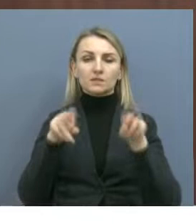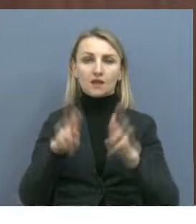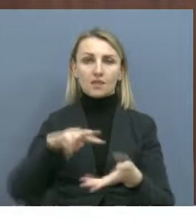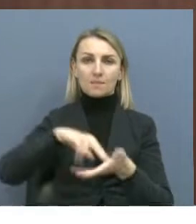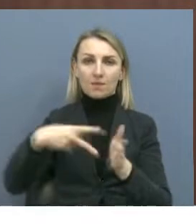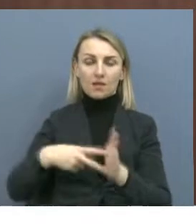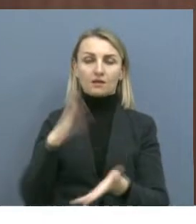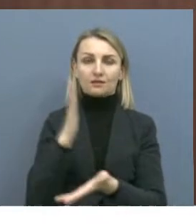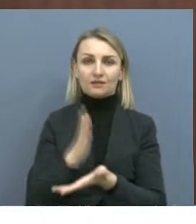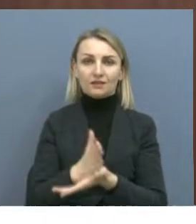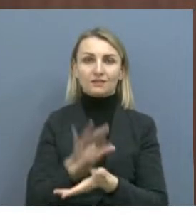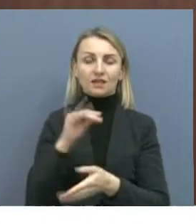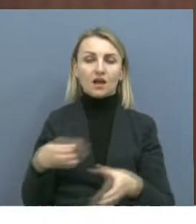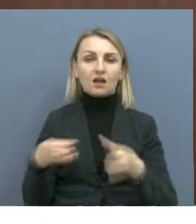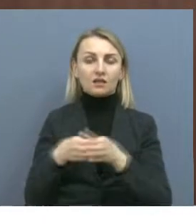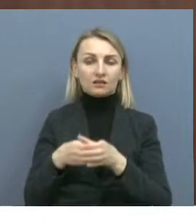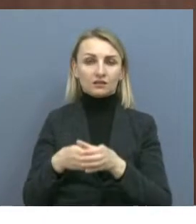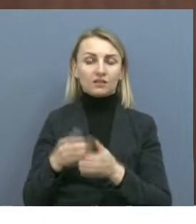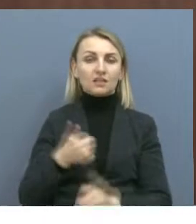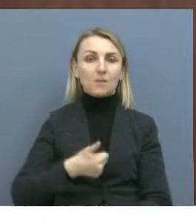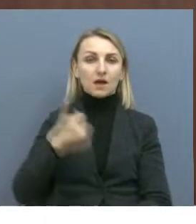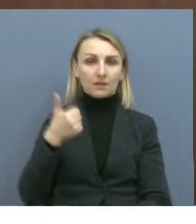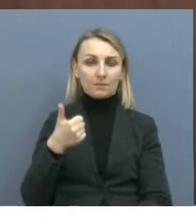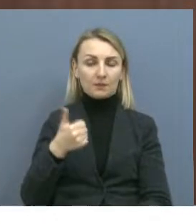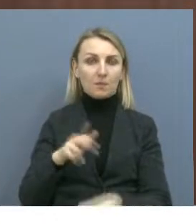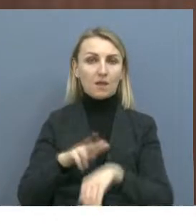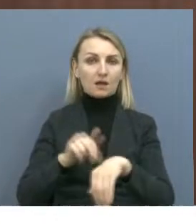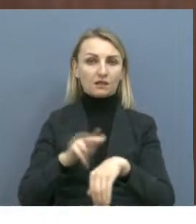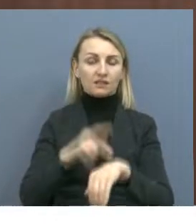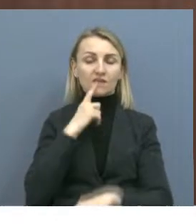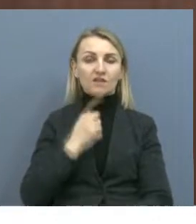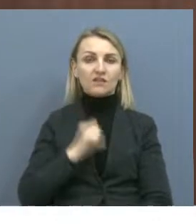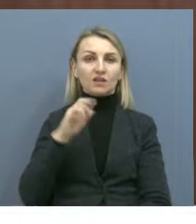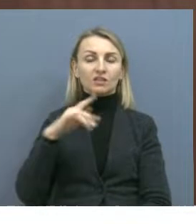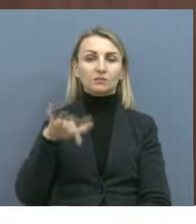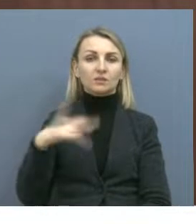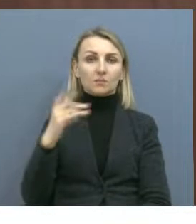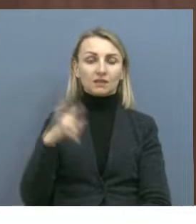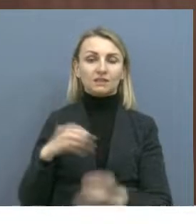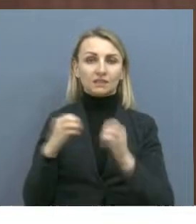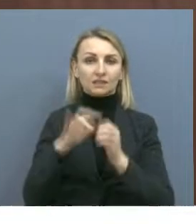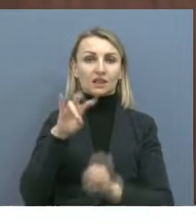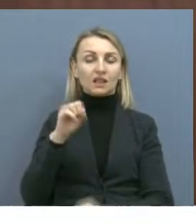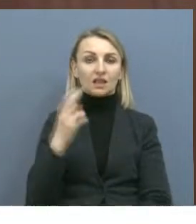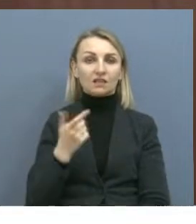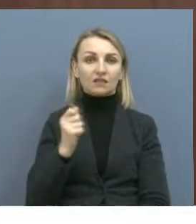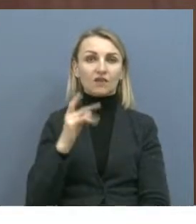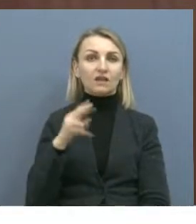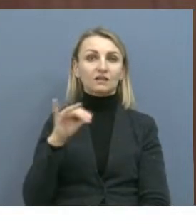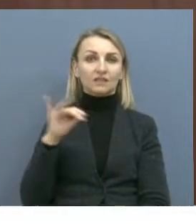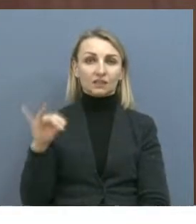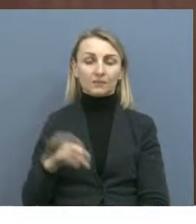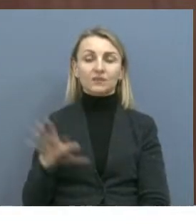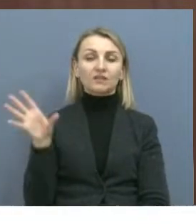а также сводный отряд департамента полиции, военнослужащие, войсковая часть 55-10 Национальной гвардии. Безусловно, все эти